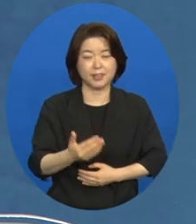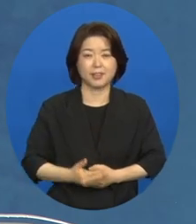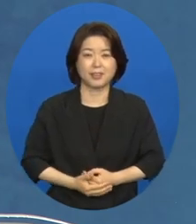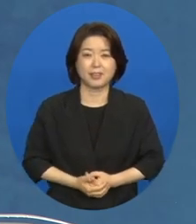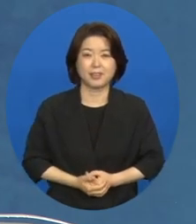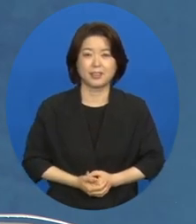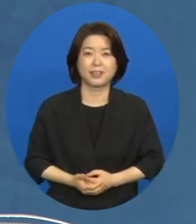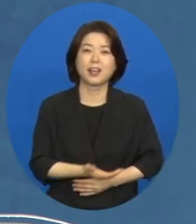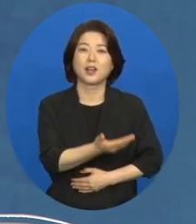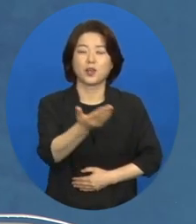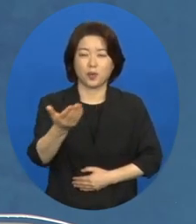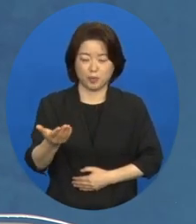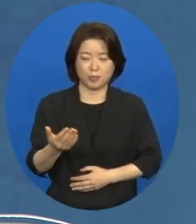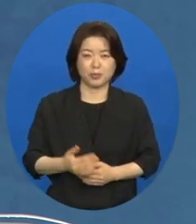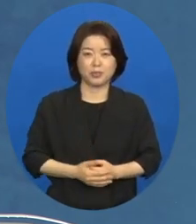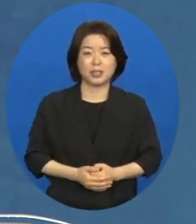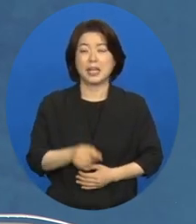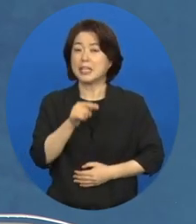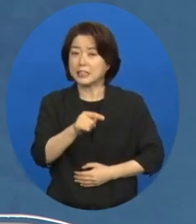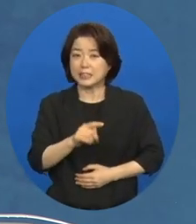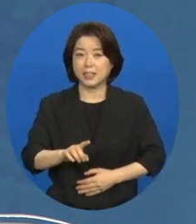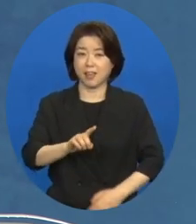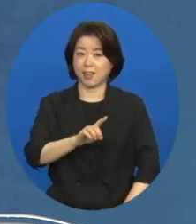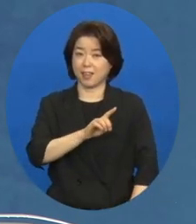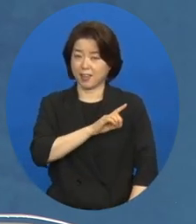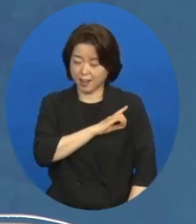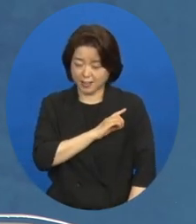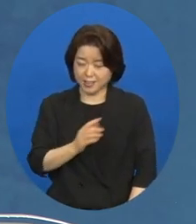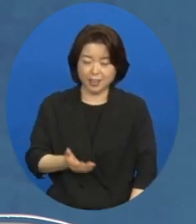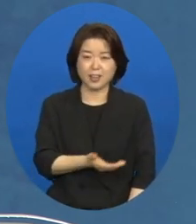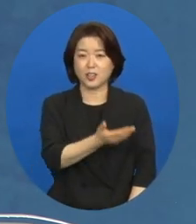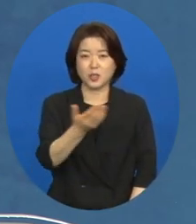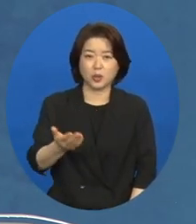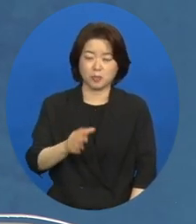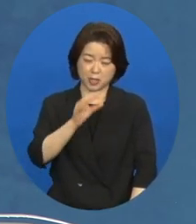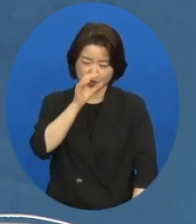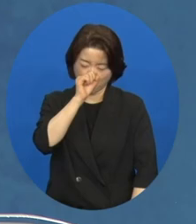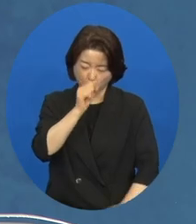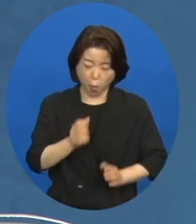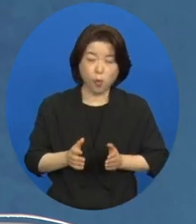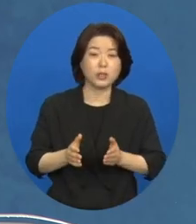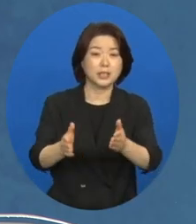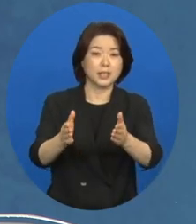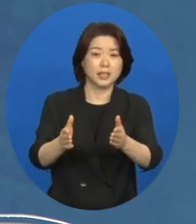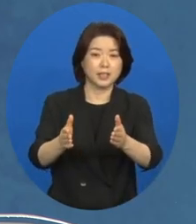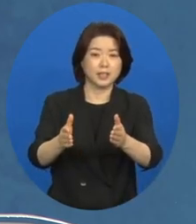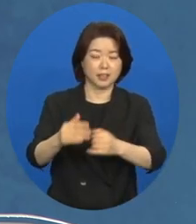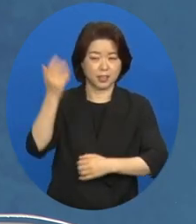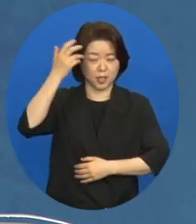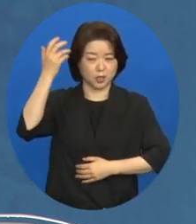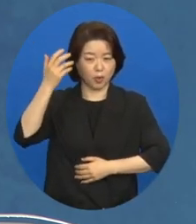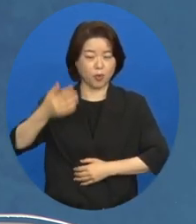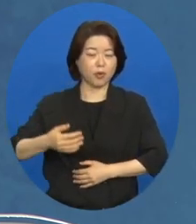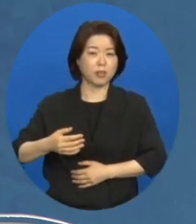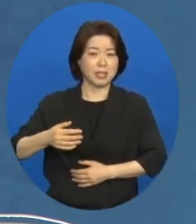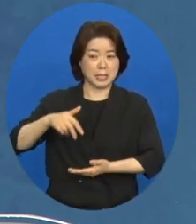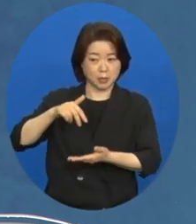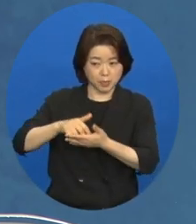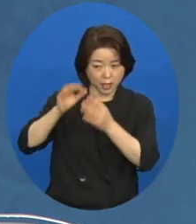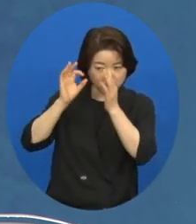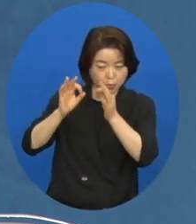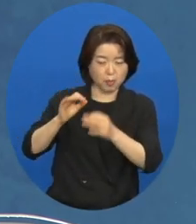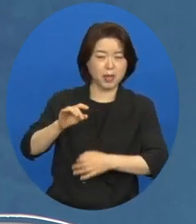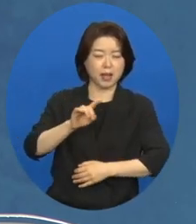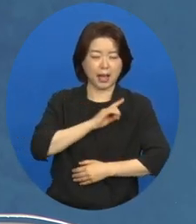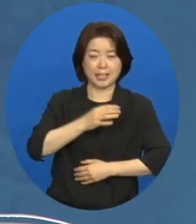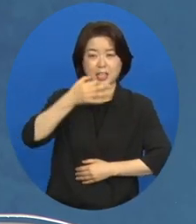여러분, 그것이 가장 여러분에게 좋은 길이고 영혼에 가장 유익한 길, 옳은